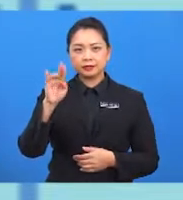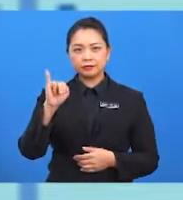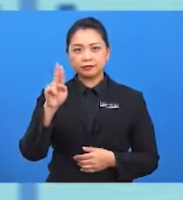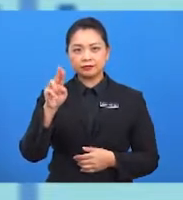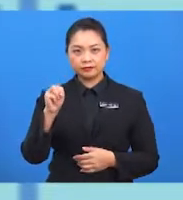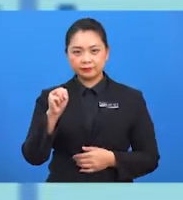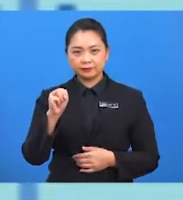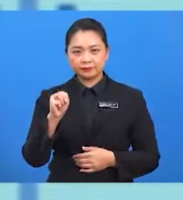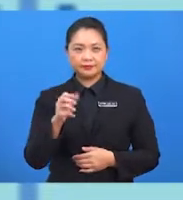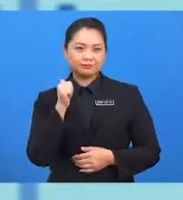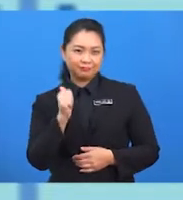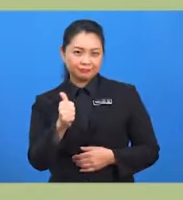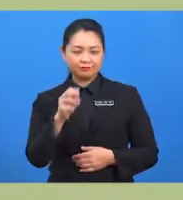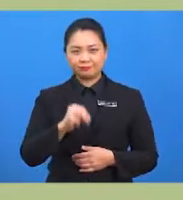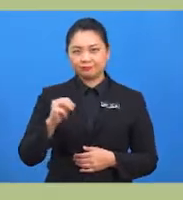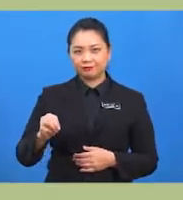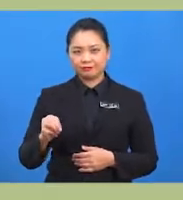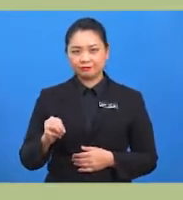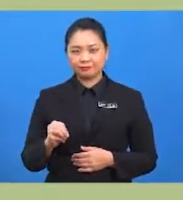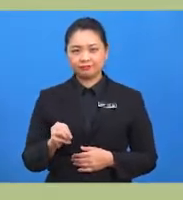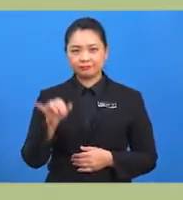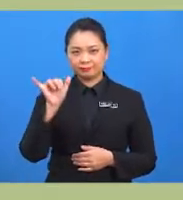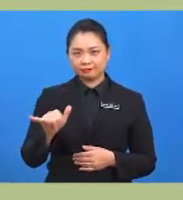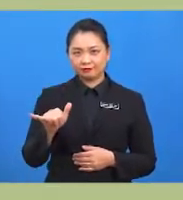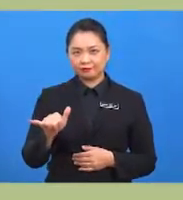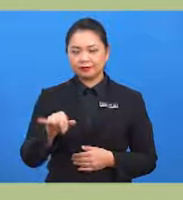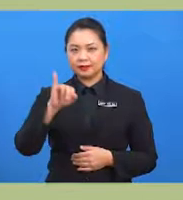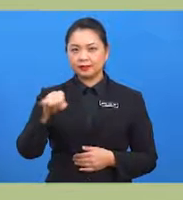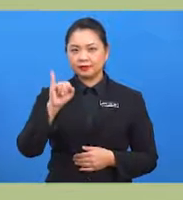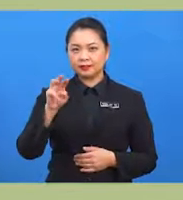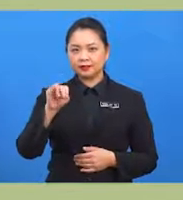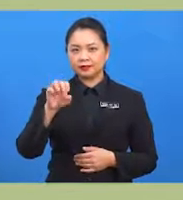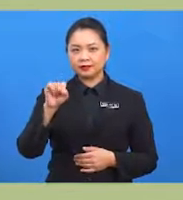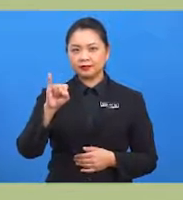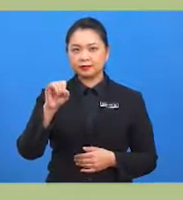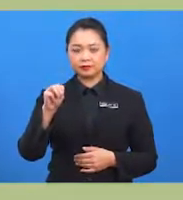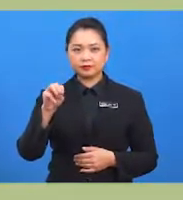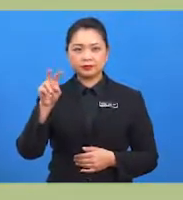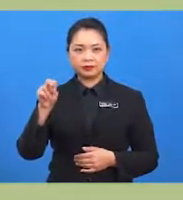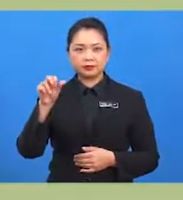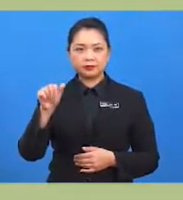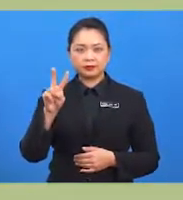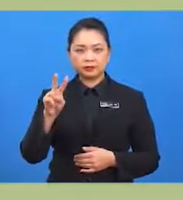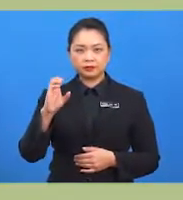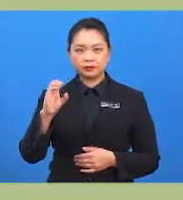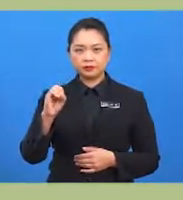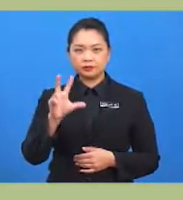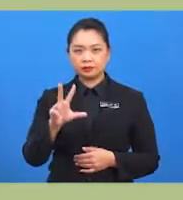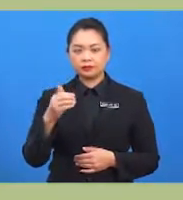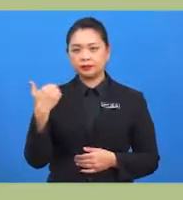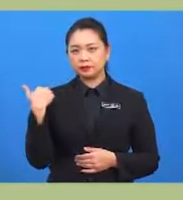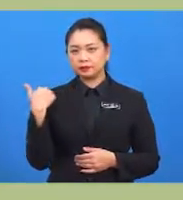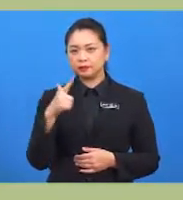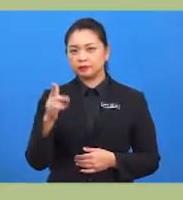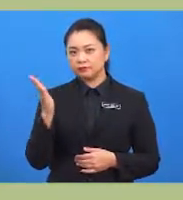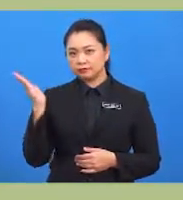Hai bagus murid-murid y z Maulana Syaikh Abu Naila 106g